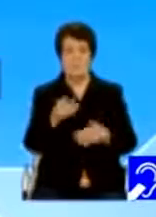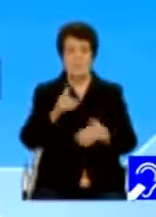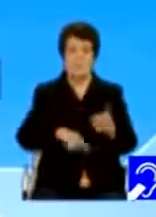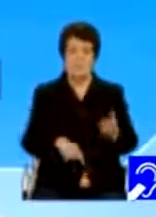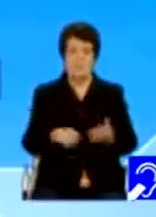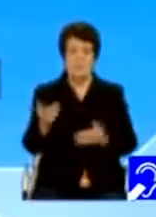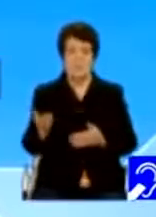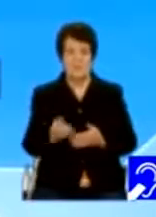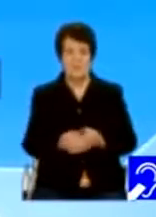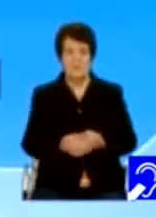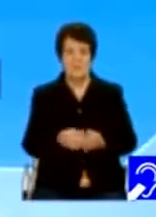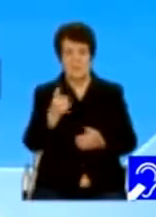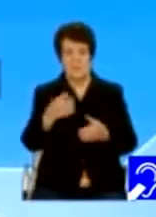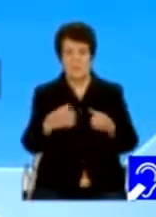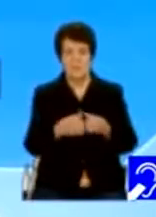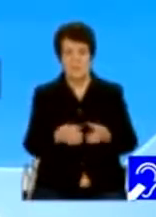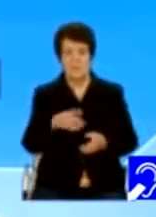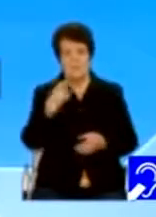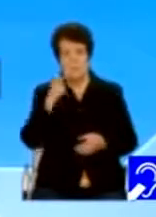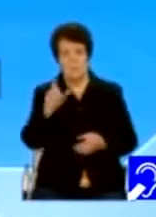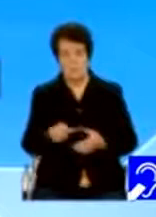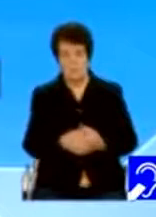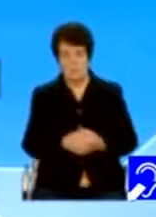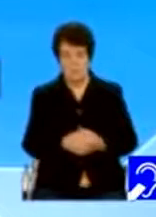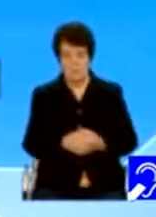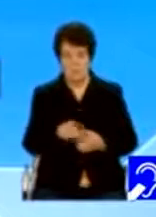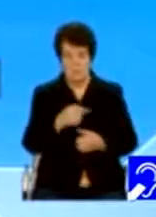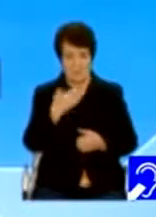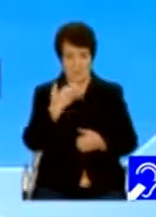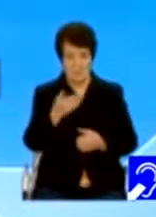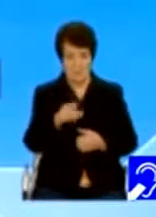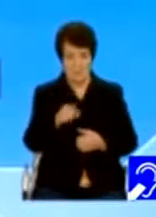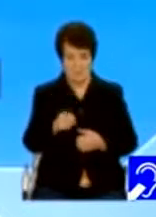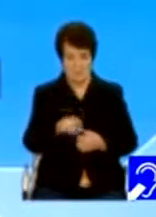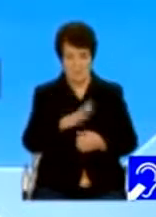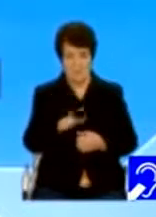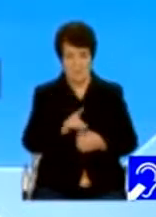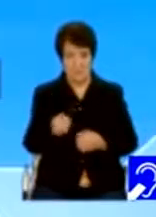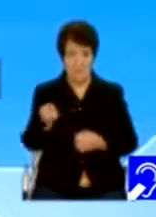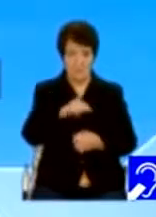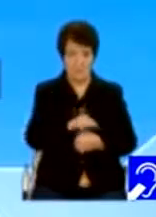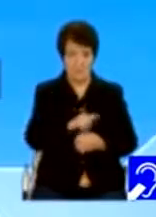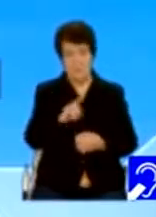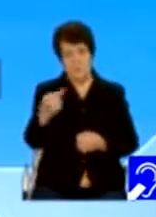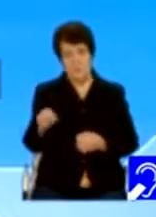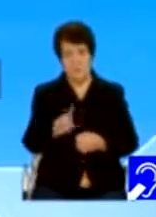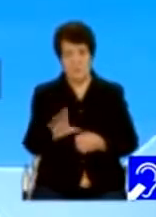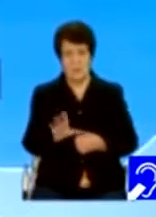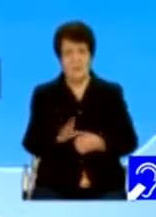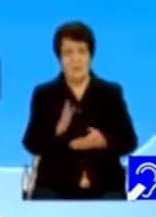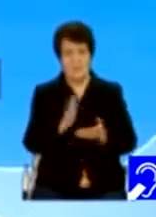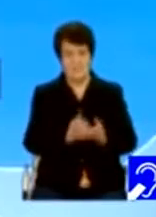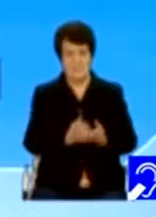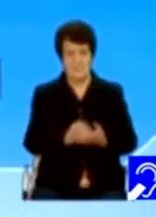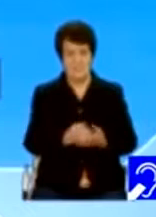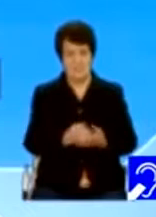și dă 7 nume dintr-un partid, în politicieni. Da. Și omul la urmă întreabă, dar Vasile Costiuc de ce nu există? Dar de ce nu există alții? Sunt o parte